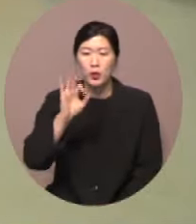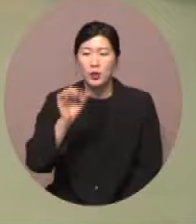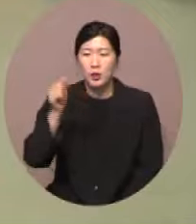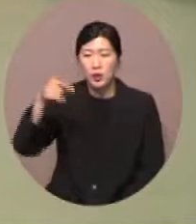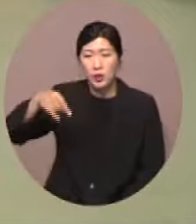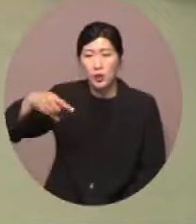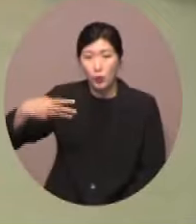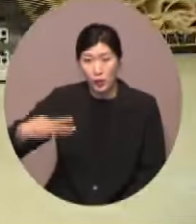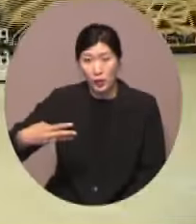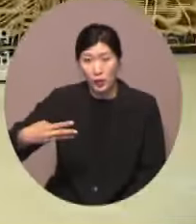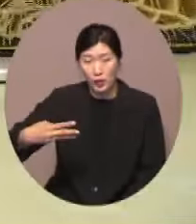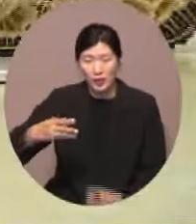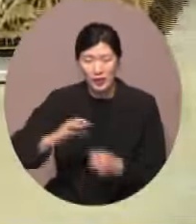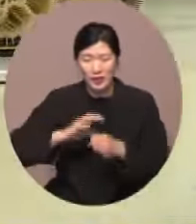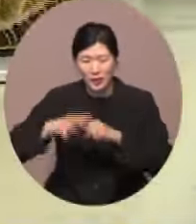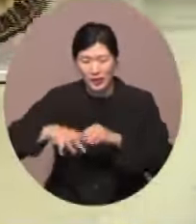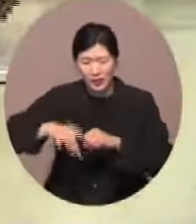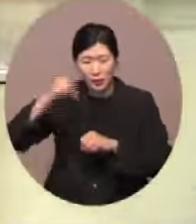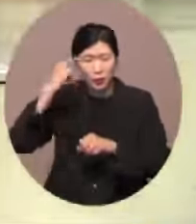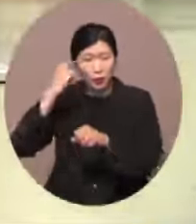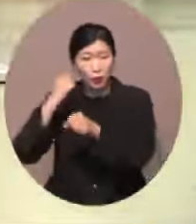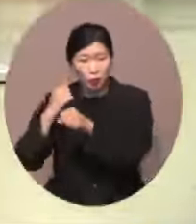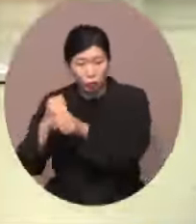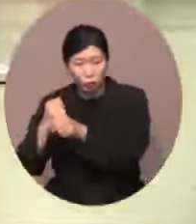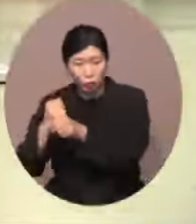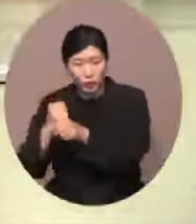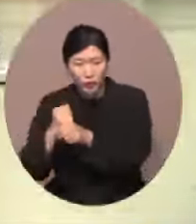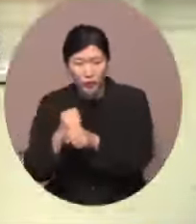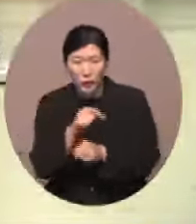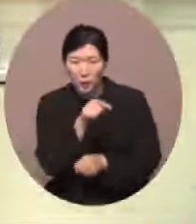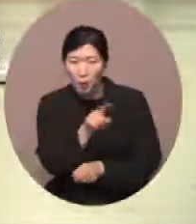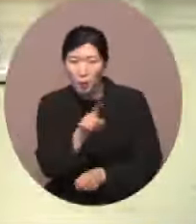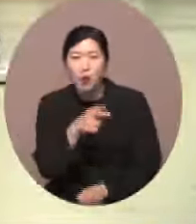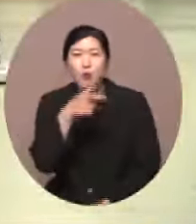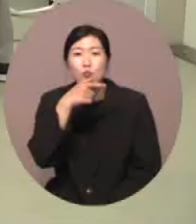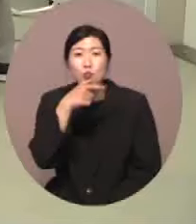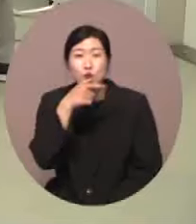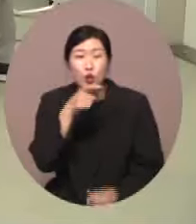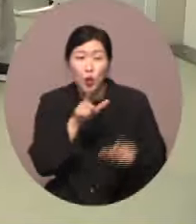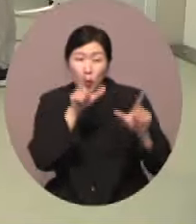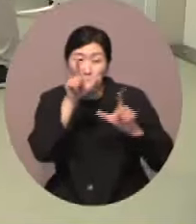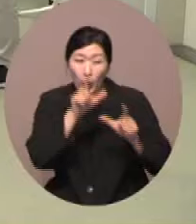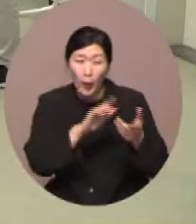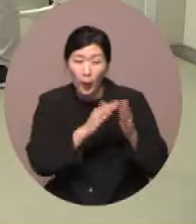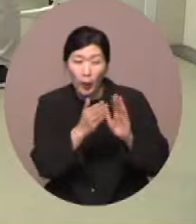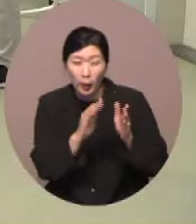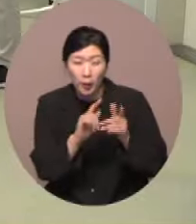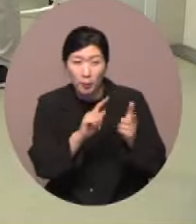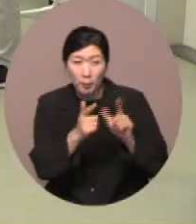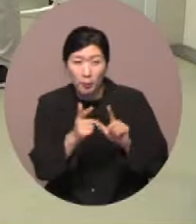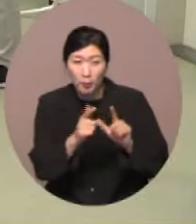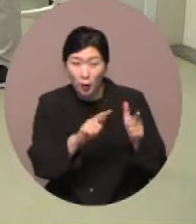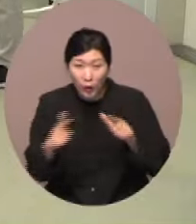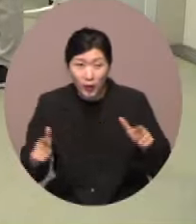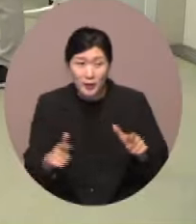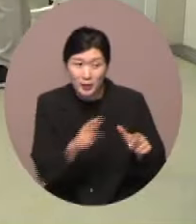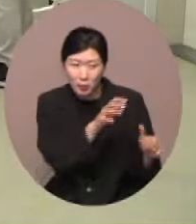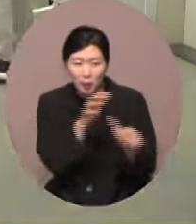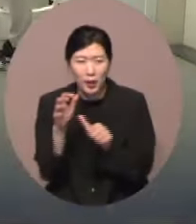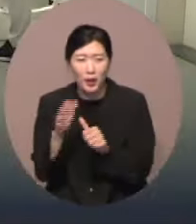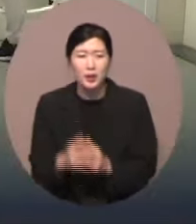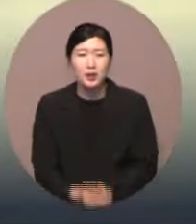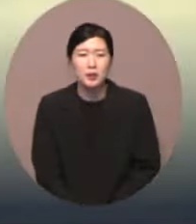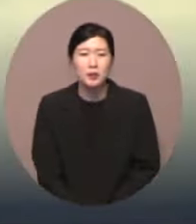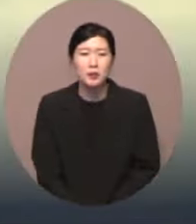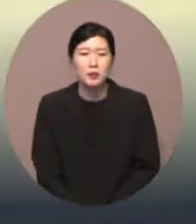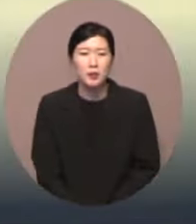세계 최초로 개발했는데 액체 방울이 동그란 형태를 유지하는 표면 장력 원리에서 차가 냈습니다 높은 표면 장력